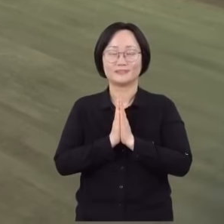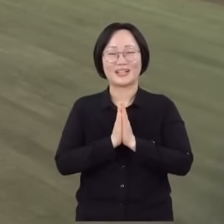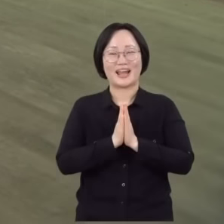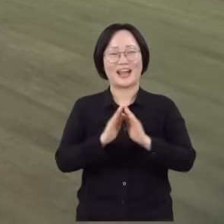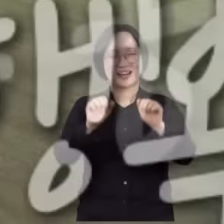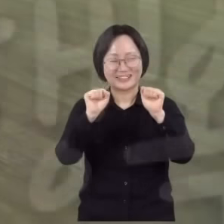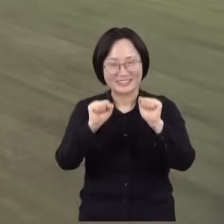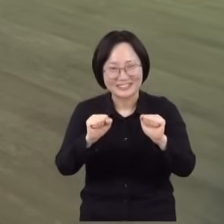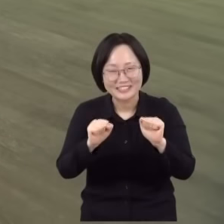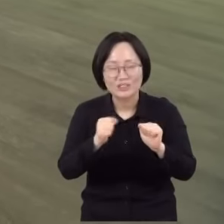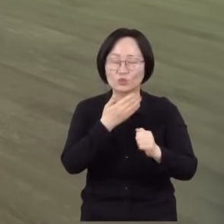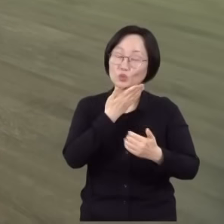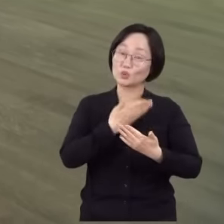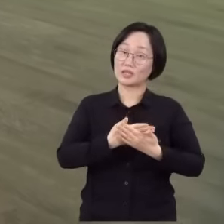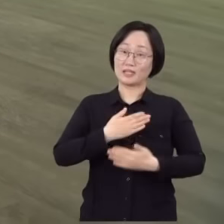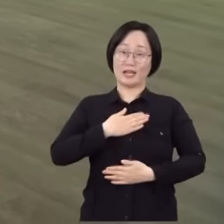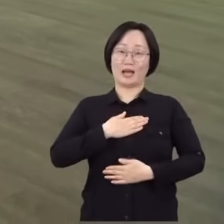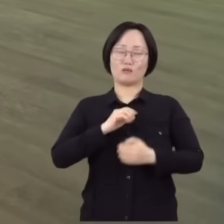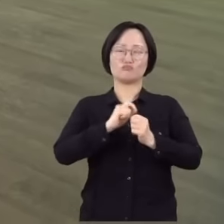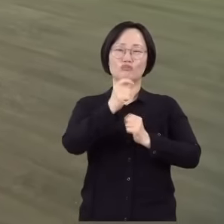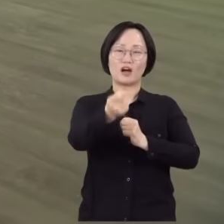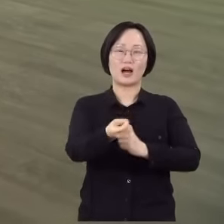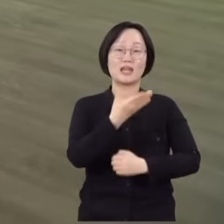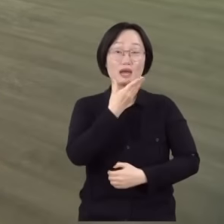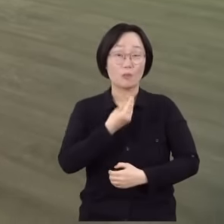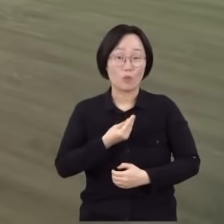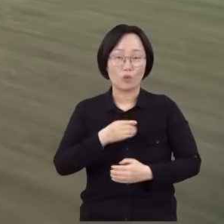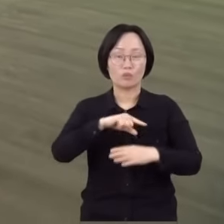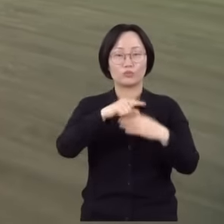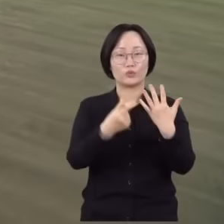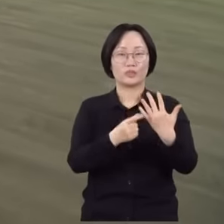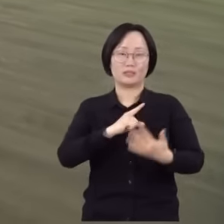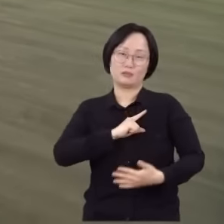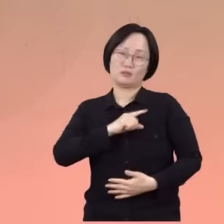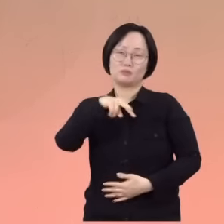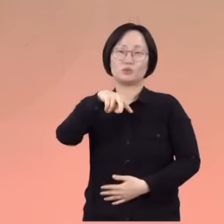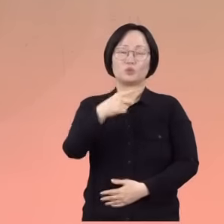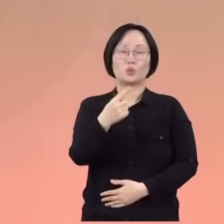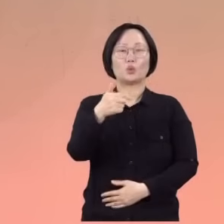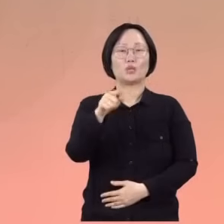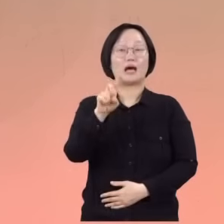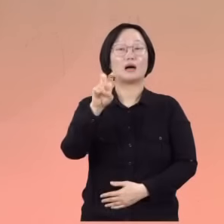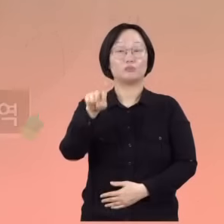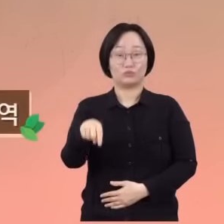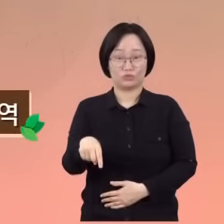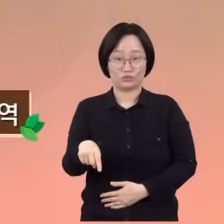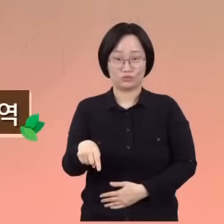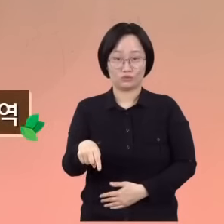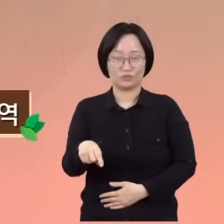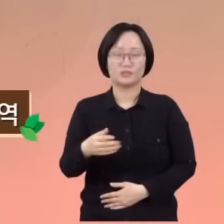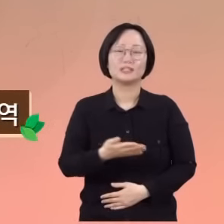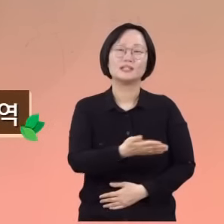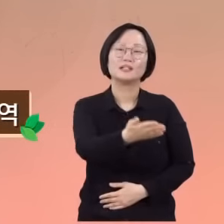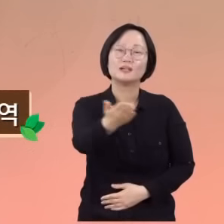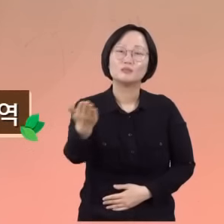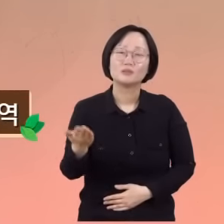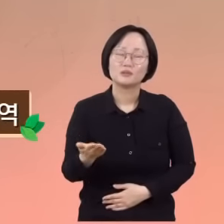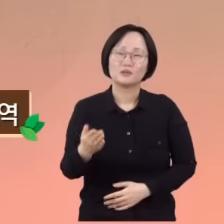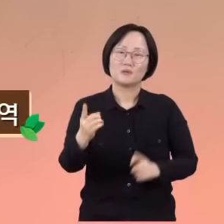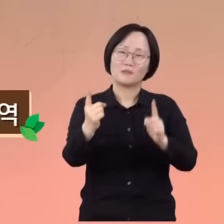안녕하십니까 소중한 나 무아 행보 소나무 시간입니다 여러분들 만나뵙게